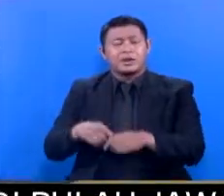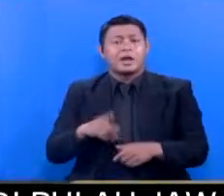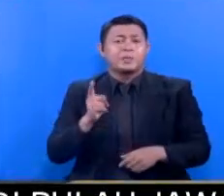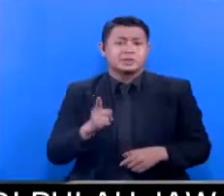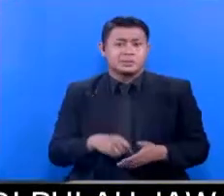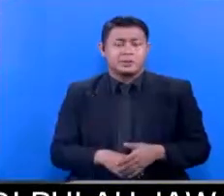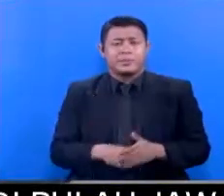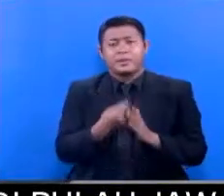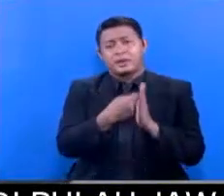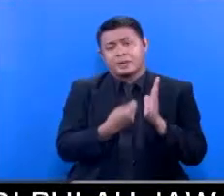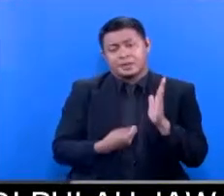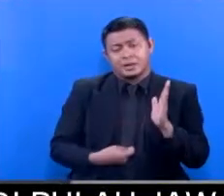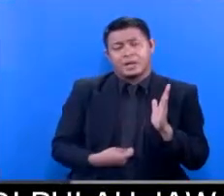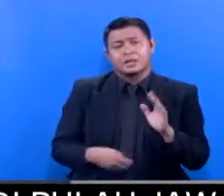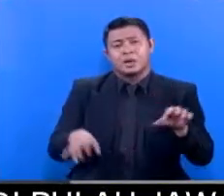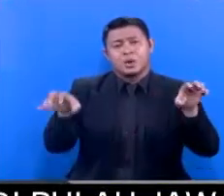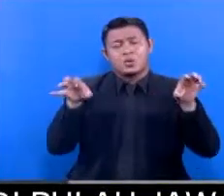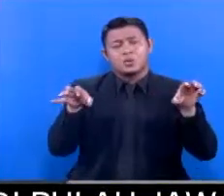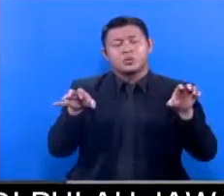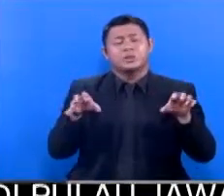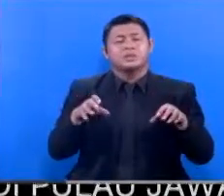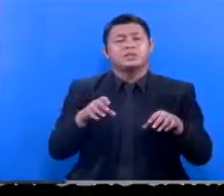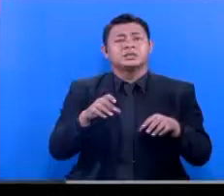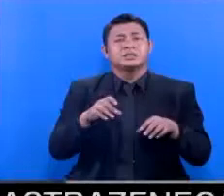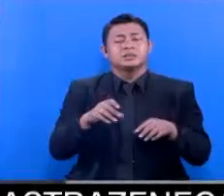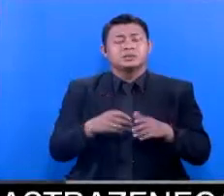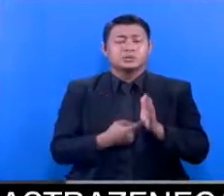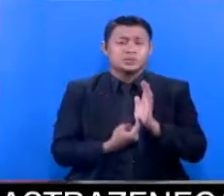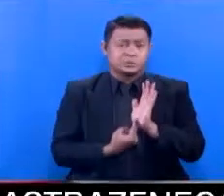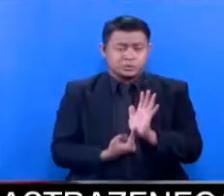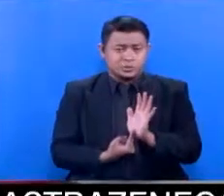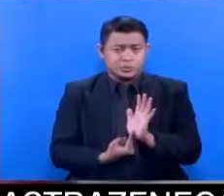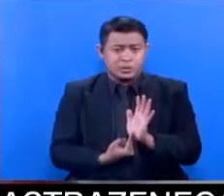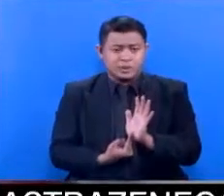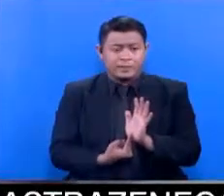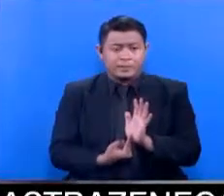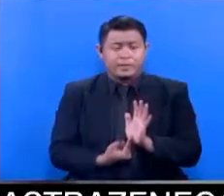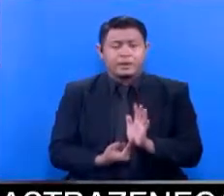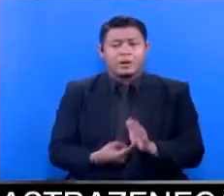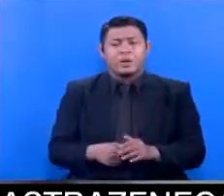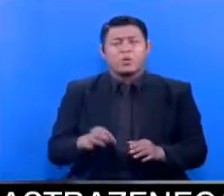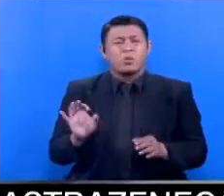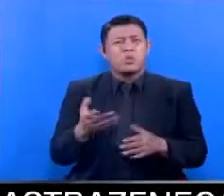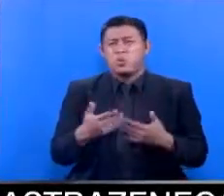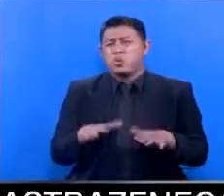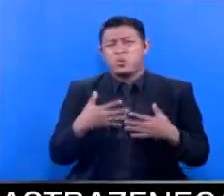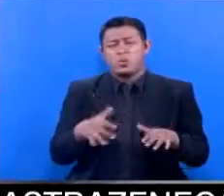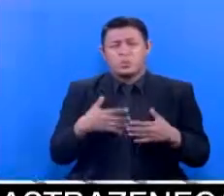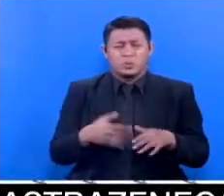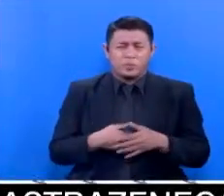pasal? Data tim Sinergi Mahadata UI dan Facebook terkait mobilitas warga dalam beberapa pekan terakhir nyatanya cukup